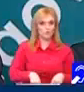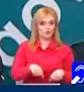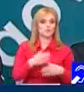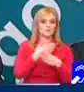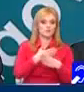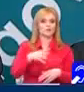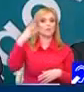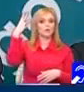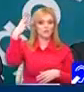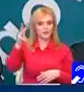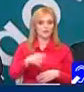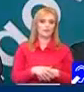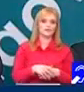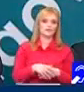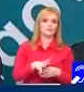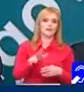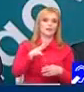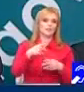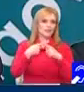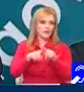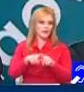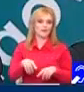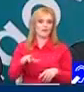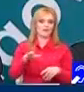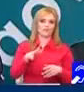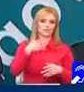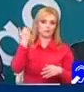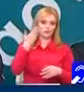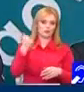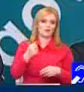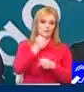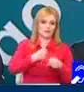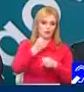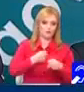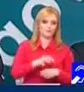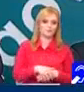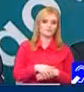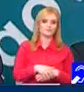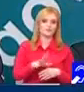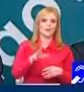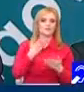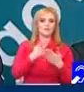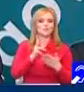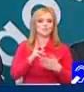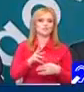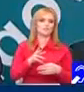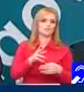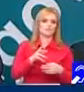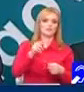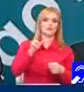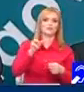în modernizarea exploatațiilor agricole. Aici mă refer la modernizarea, înființarea plantațiilor